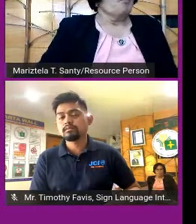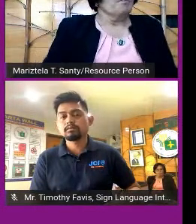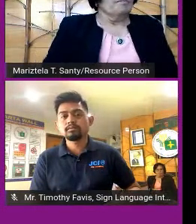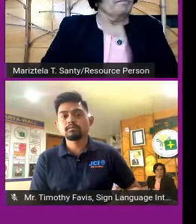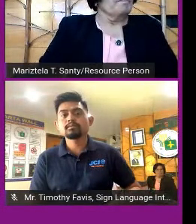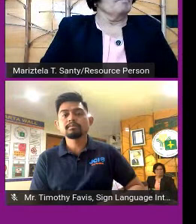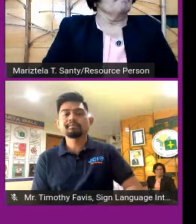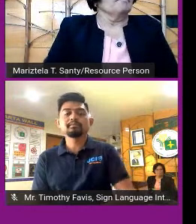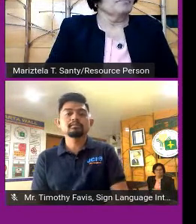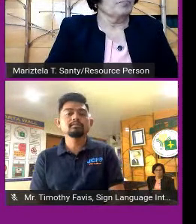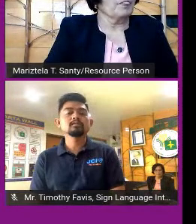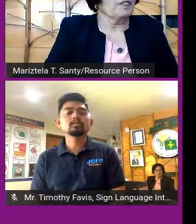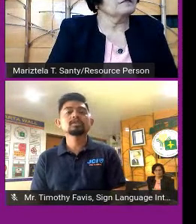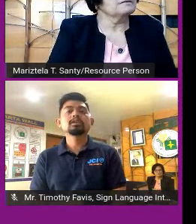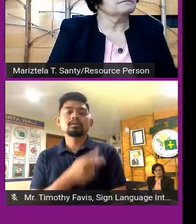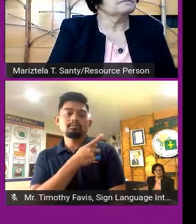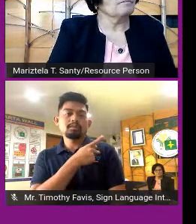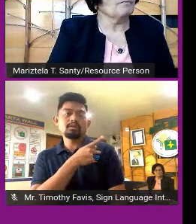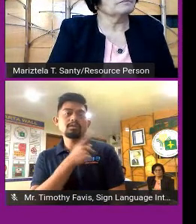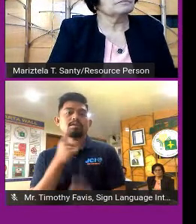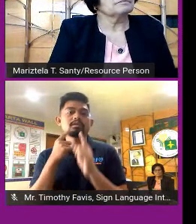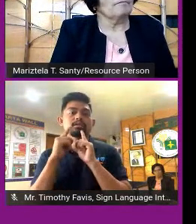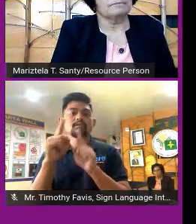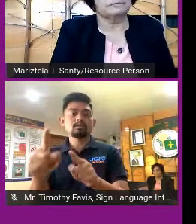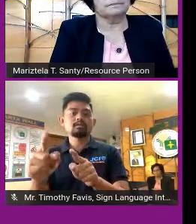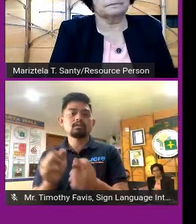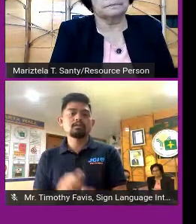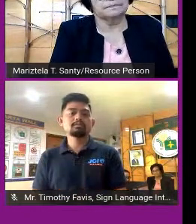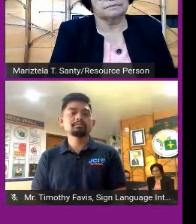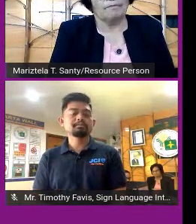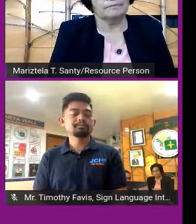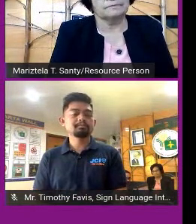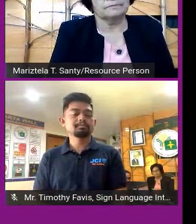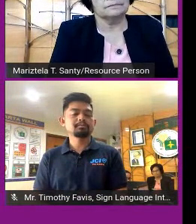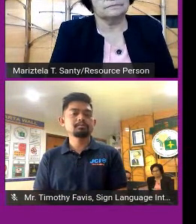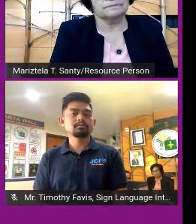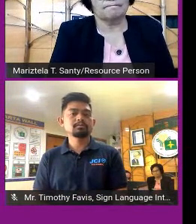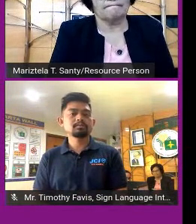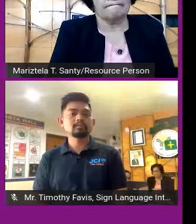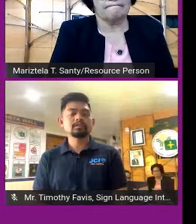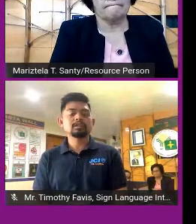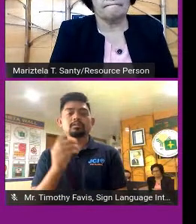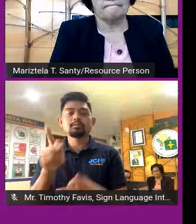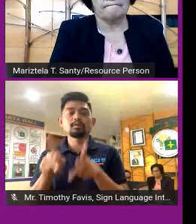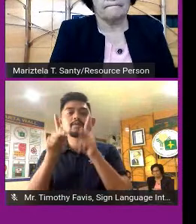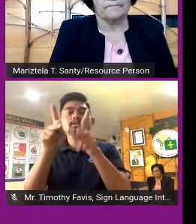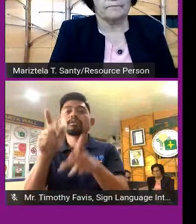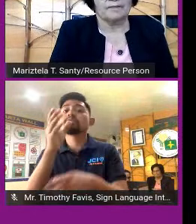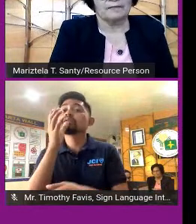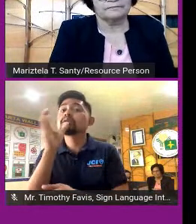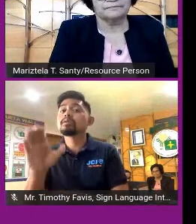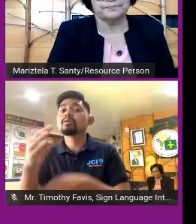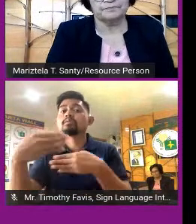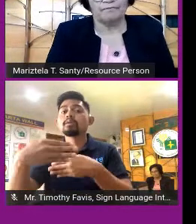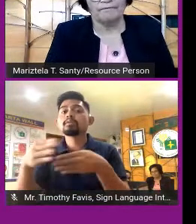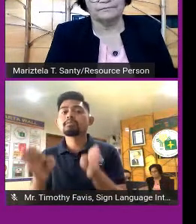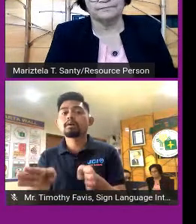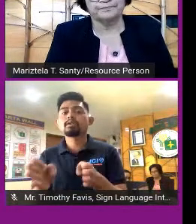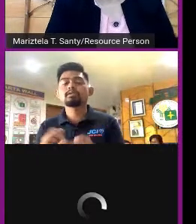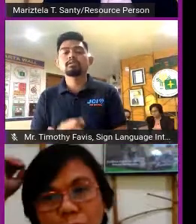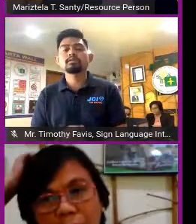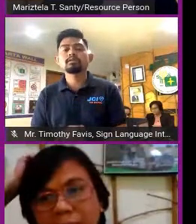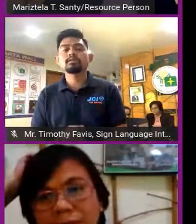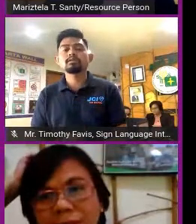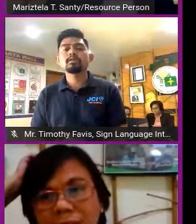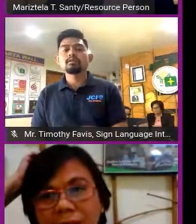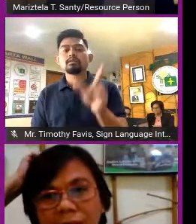naririnig ako. So, meron pong nag-answer dito, ano? Na nilagay nila sa comment box na natin na FB Live. So doon